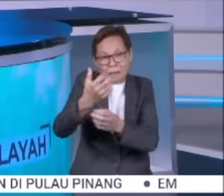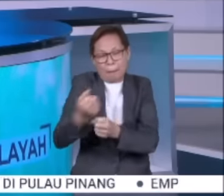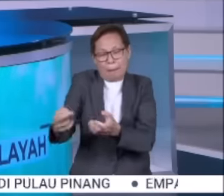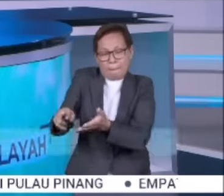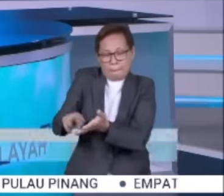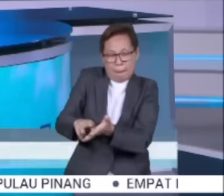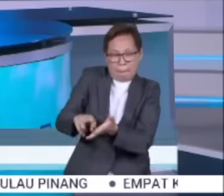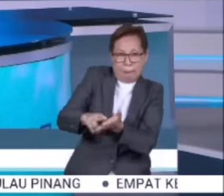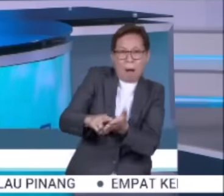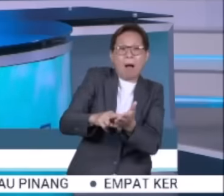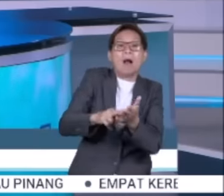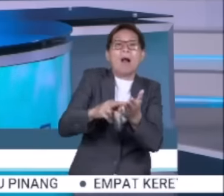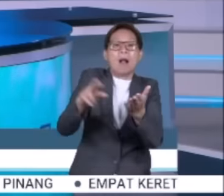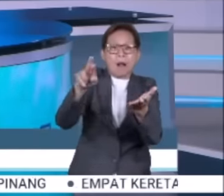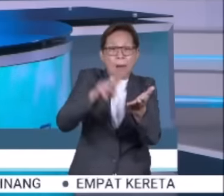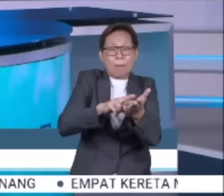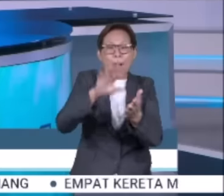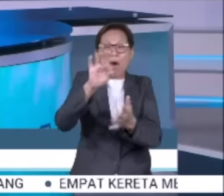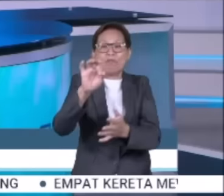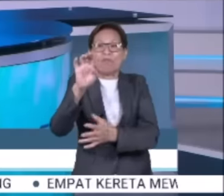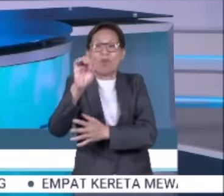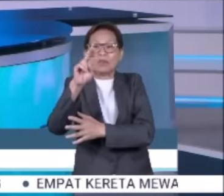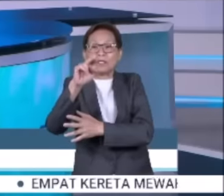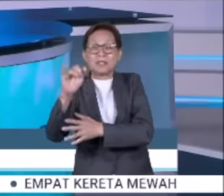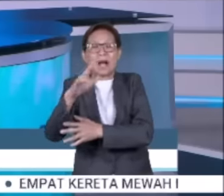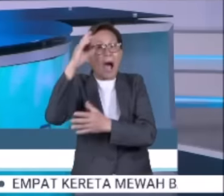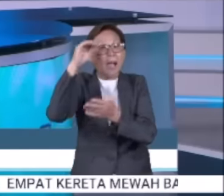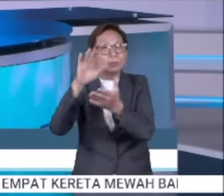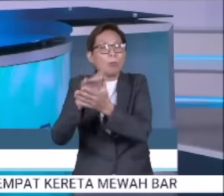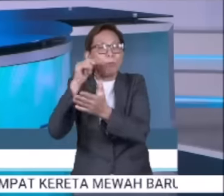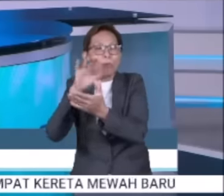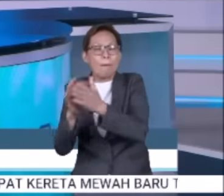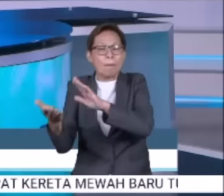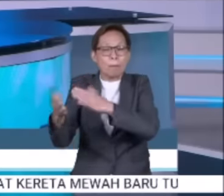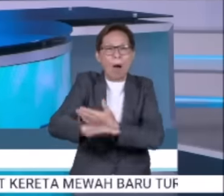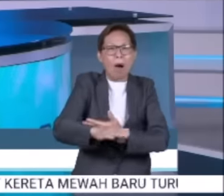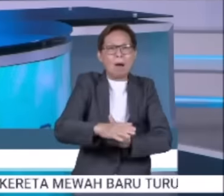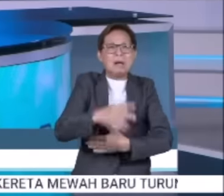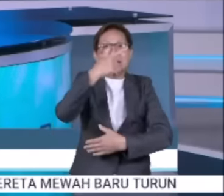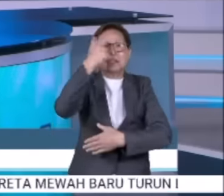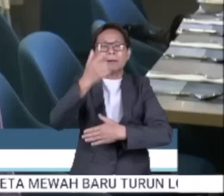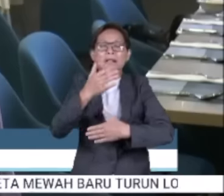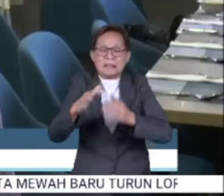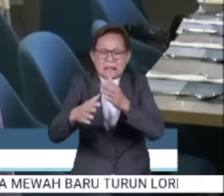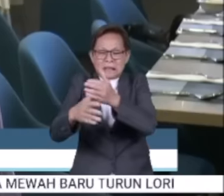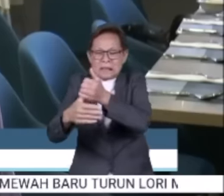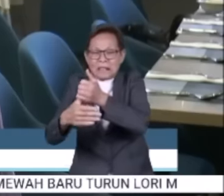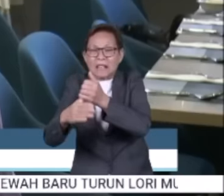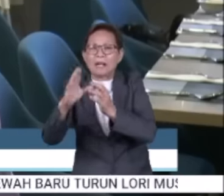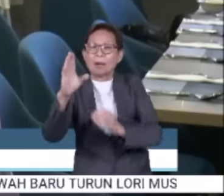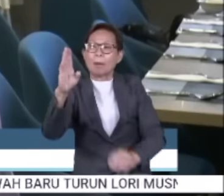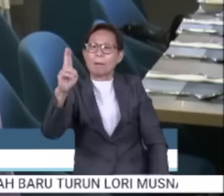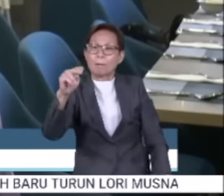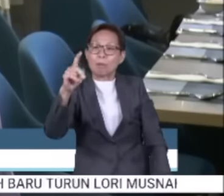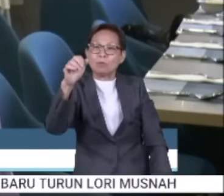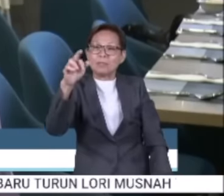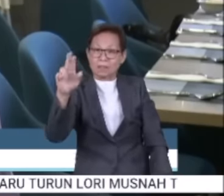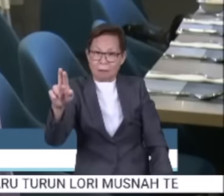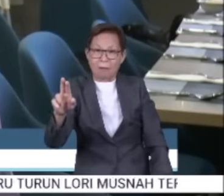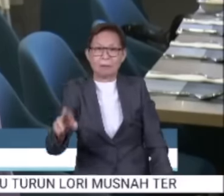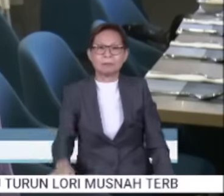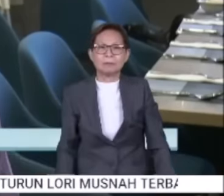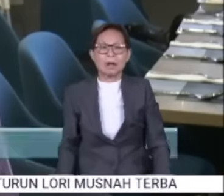ini, laporan forensik mengesahkan pasangan berkenaan maut kesan daripada ikan buntal. Kalau mengikut apa